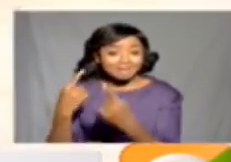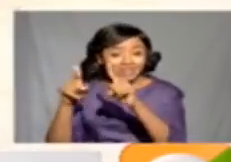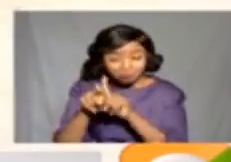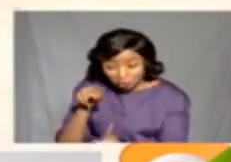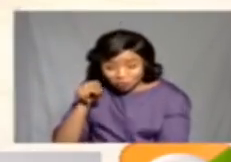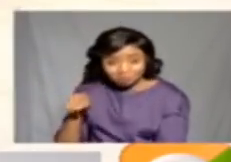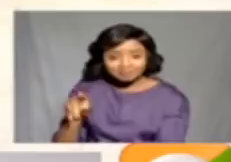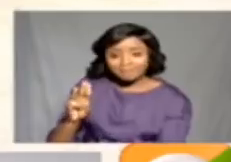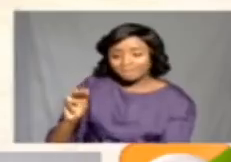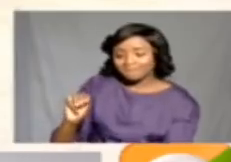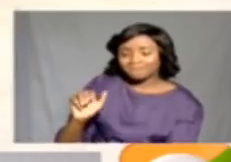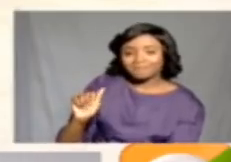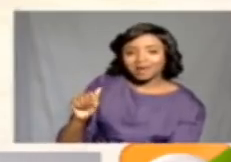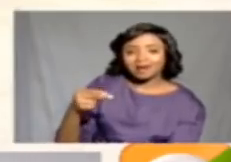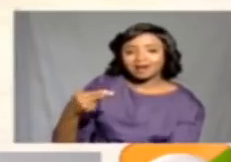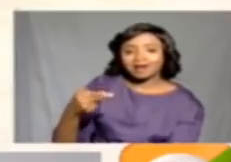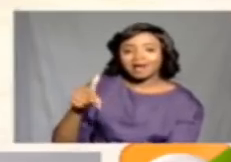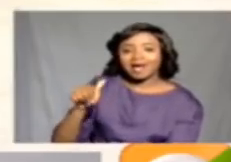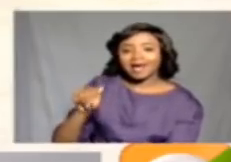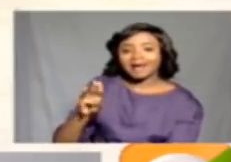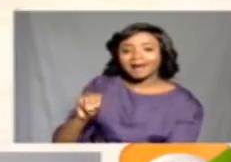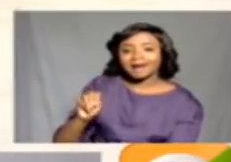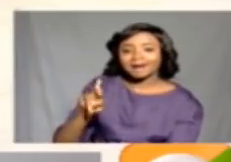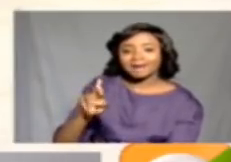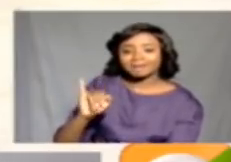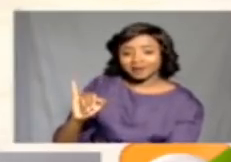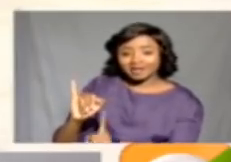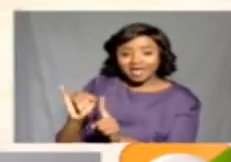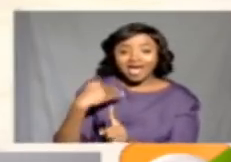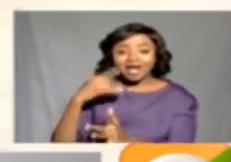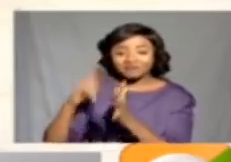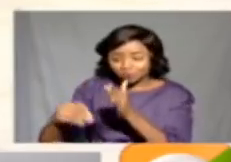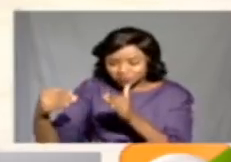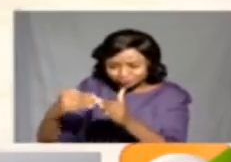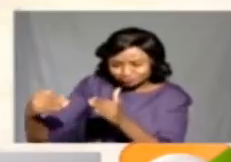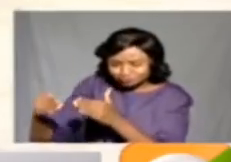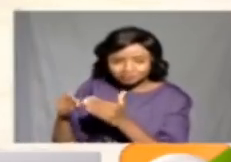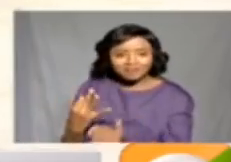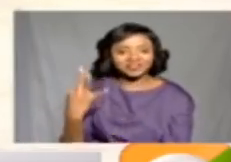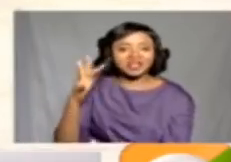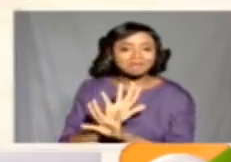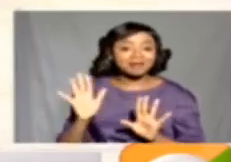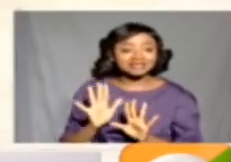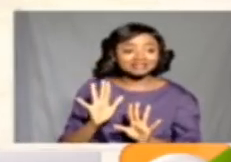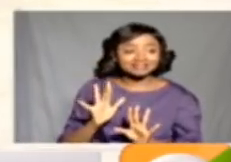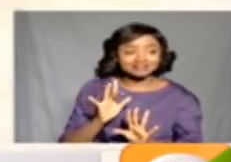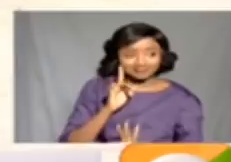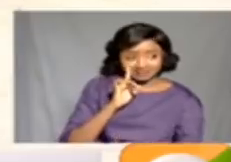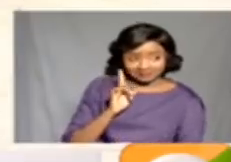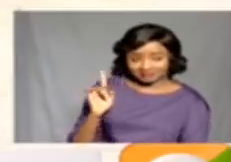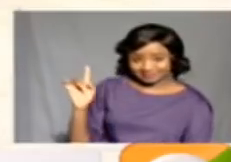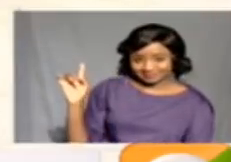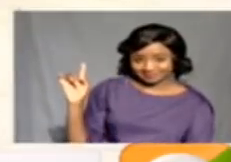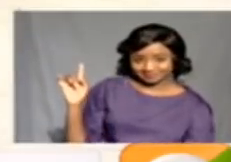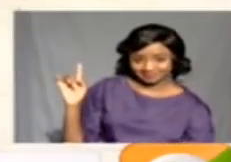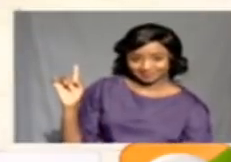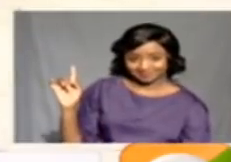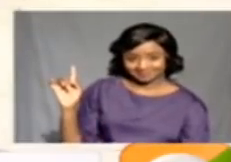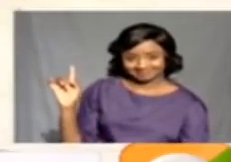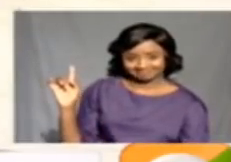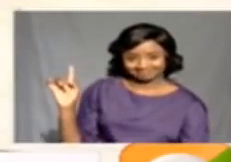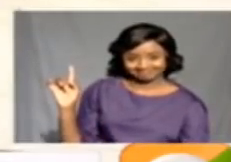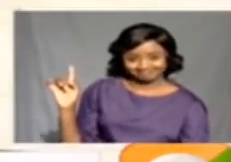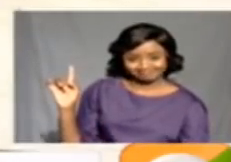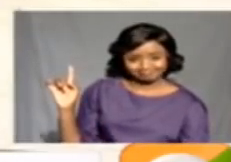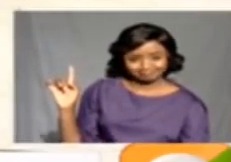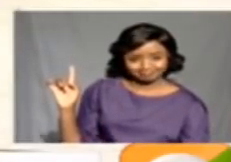huwa hayana kona nne, yana kona tatu. Sasa hili ni hamri? Hilo ni hamri. Na unasema